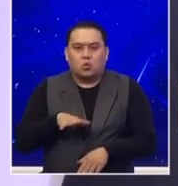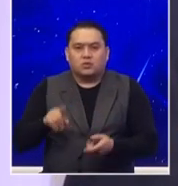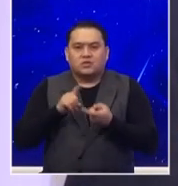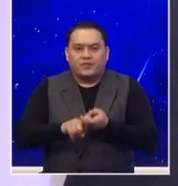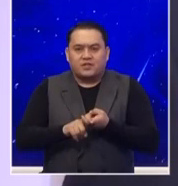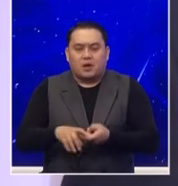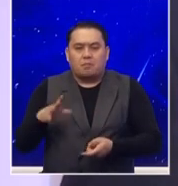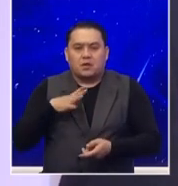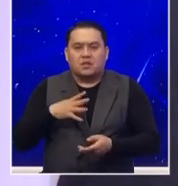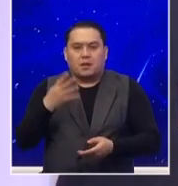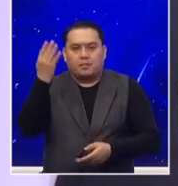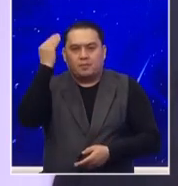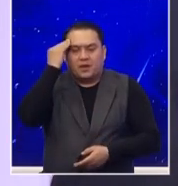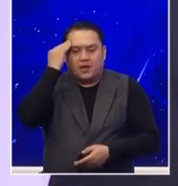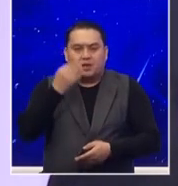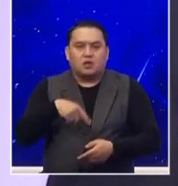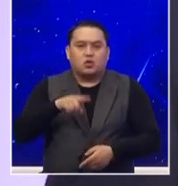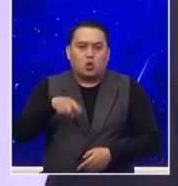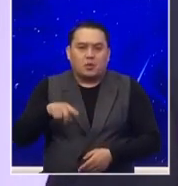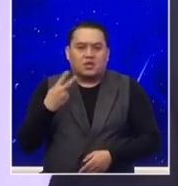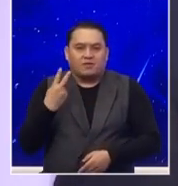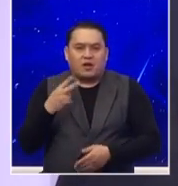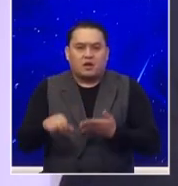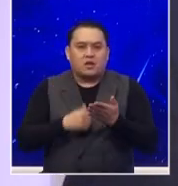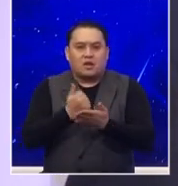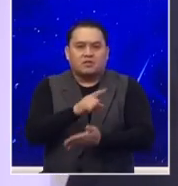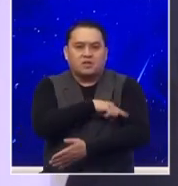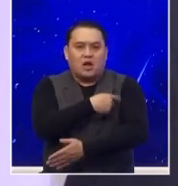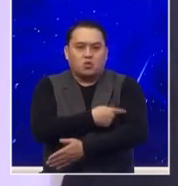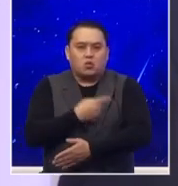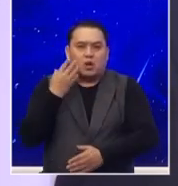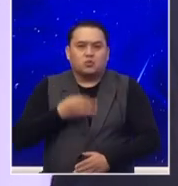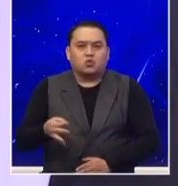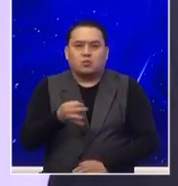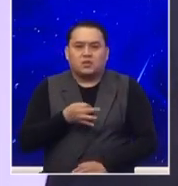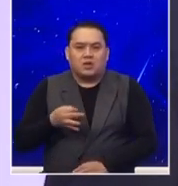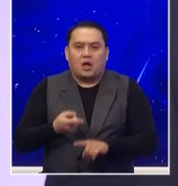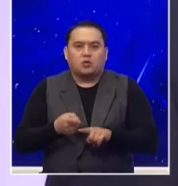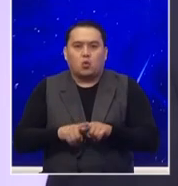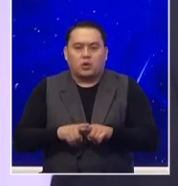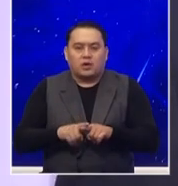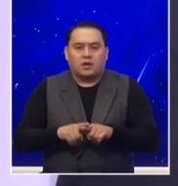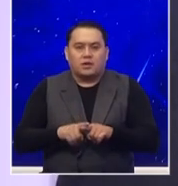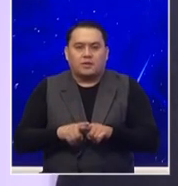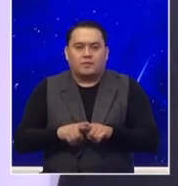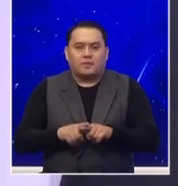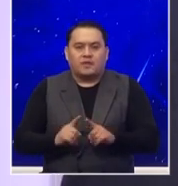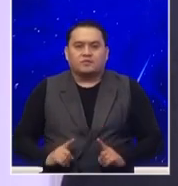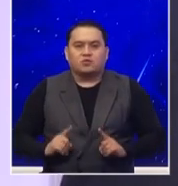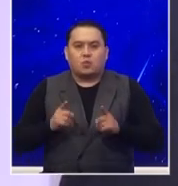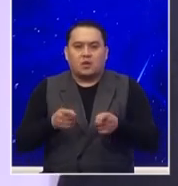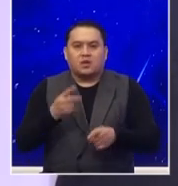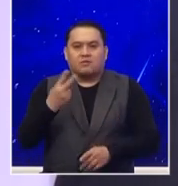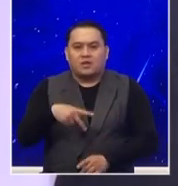с этим было принято постановление номер 2 главного государственного санитарного врача Алматинской области, которое вступает в силу